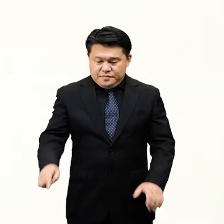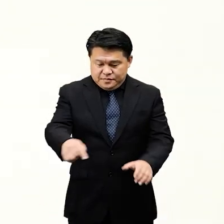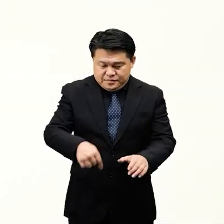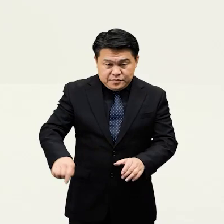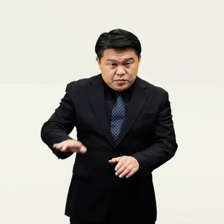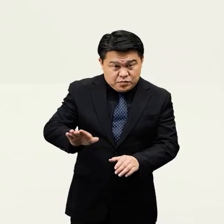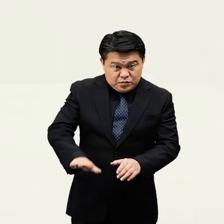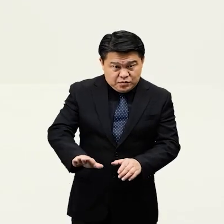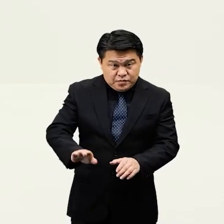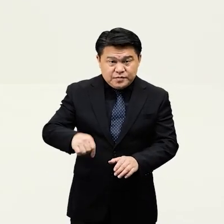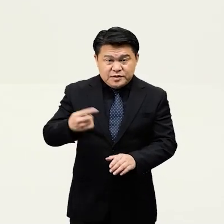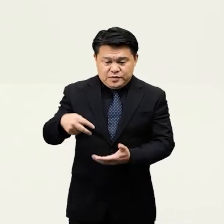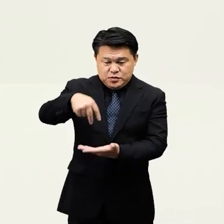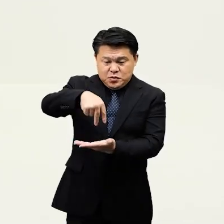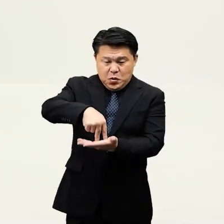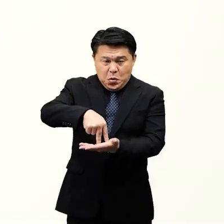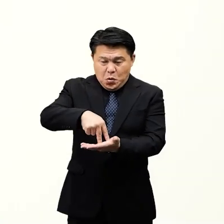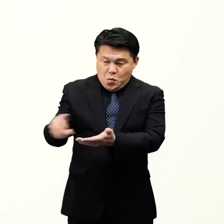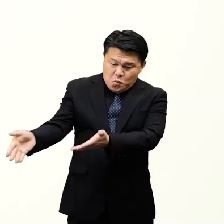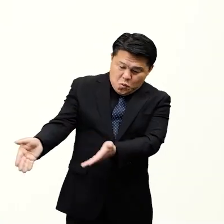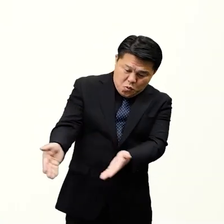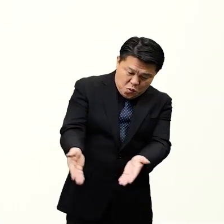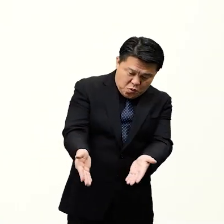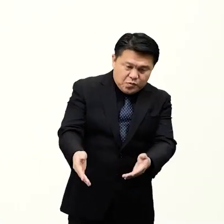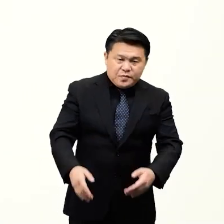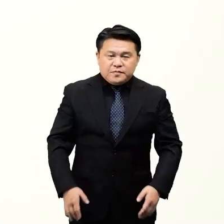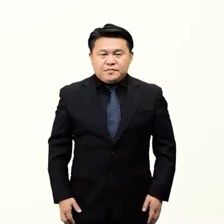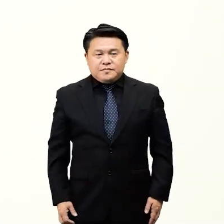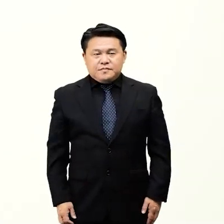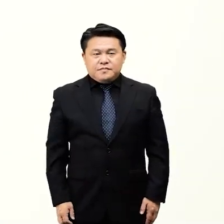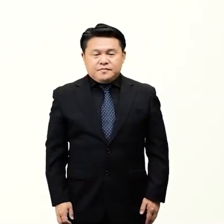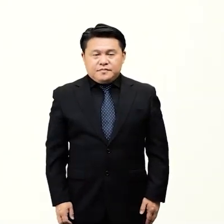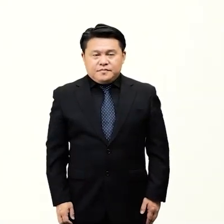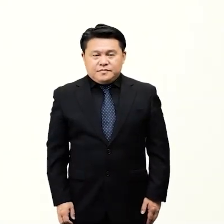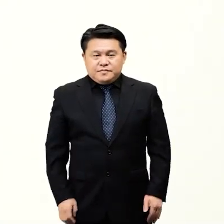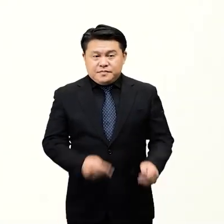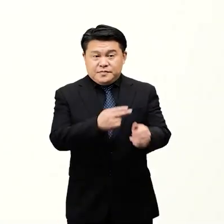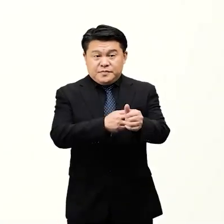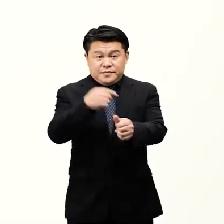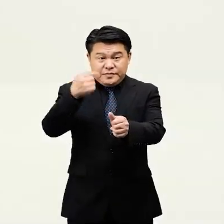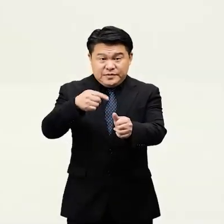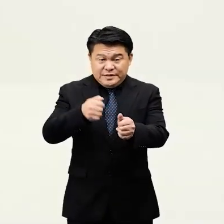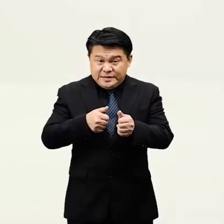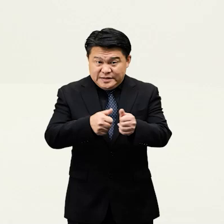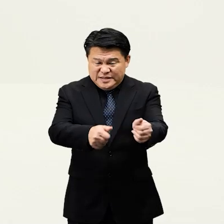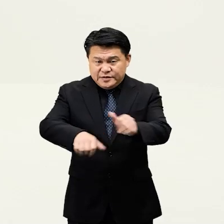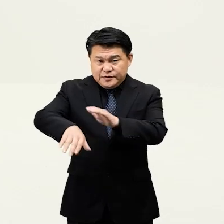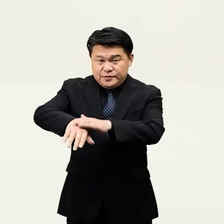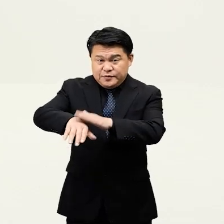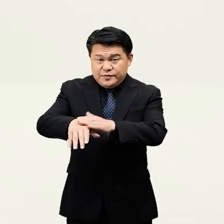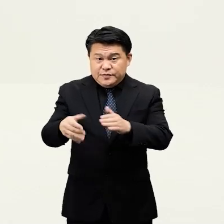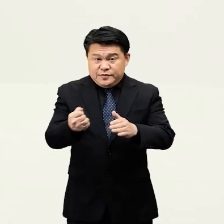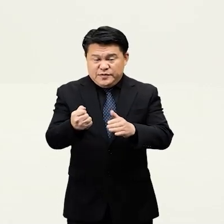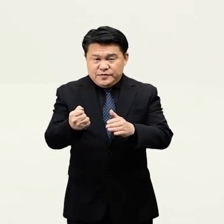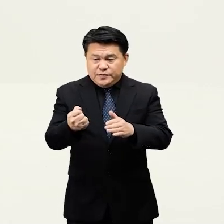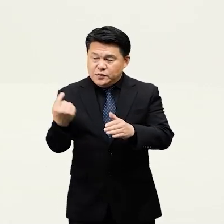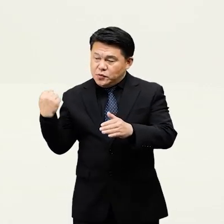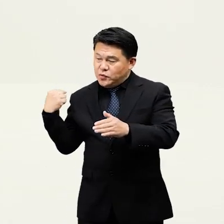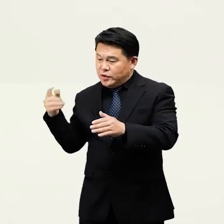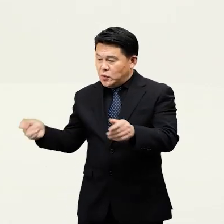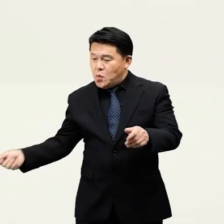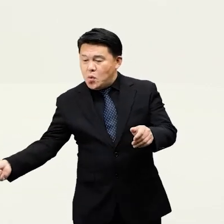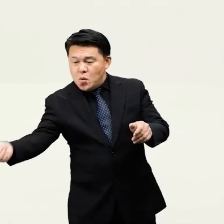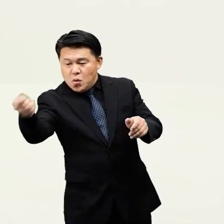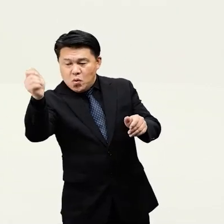원마커를 설치하고 위에 설 수 있도록 합니다. 주강사의 지도에 따라 대상자의 손을 잡고 뒤에서